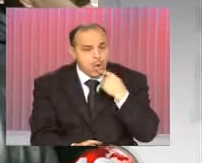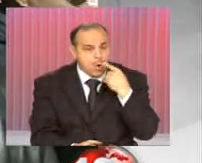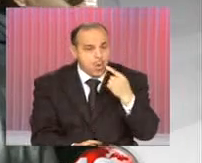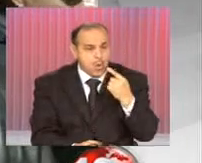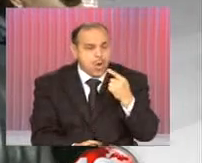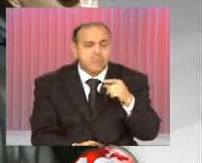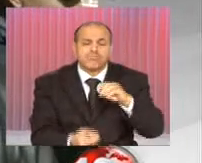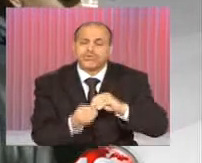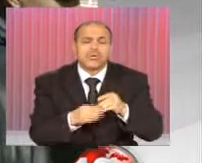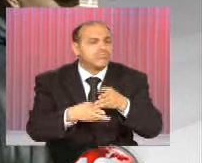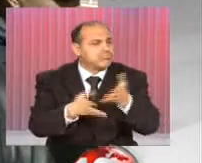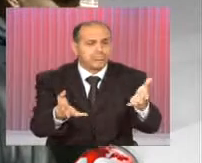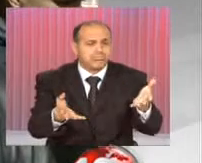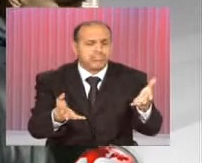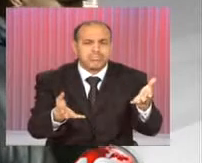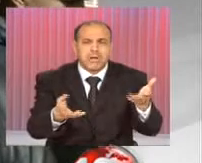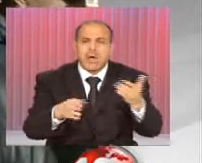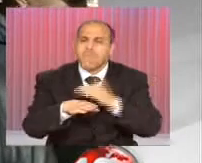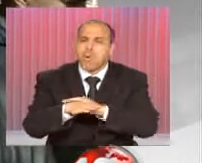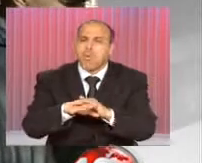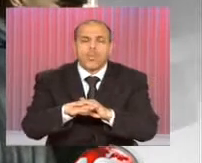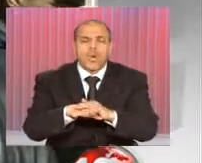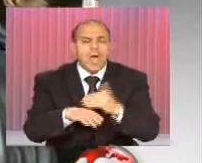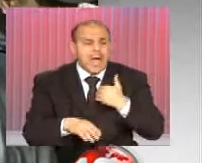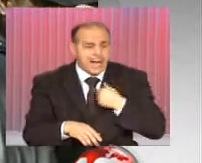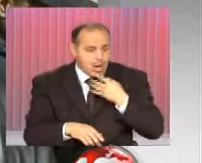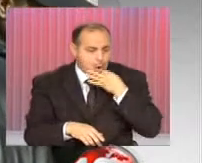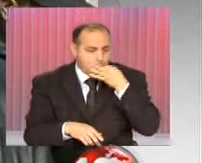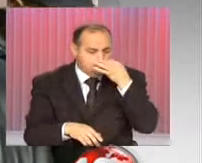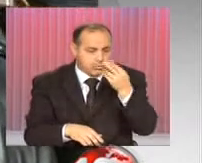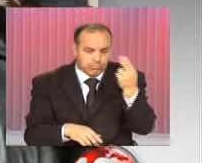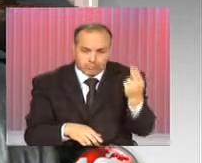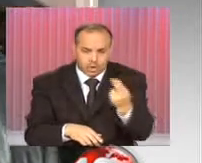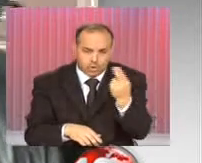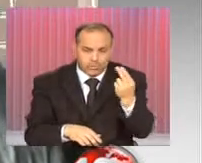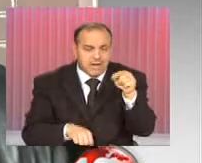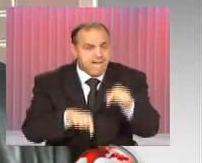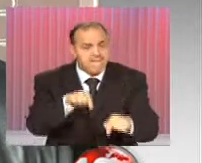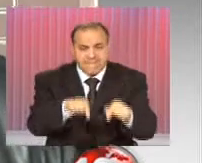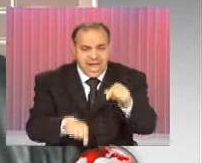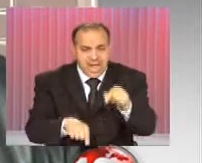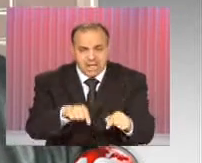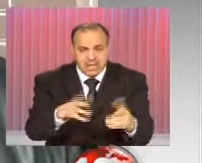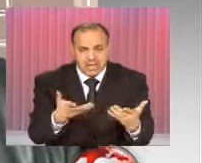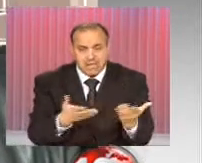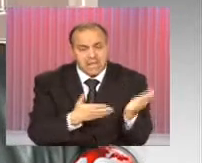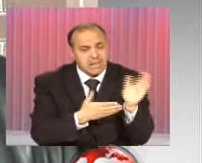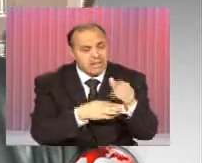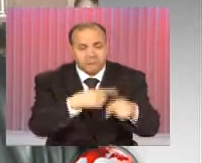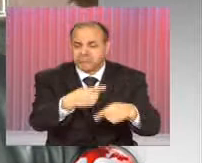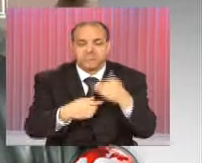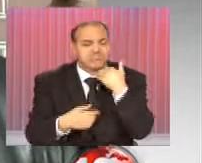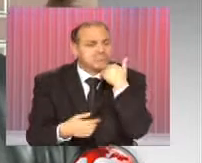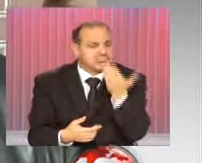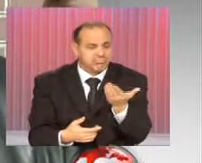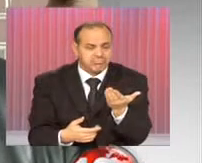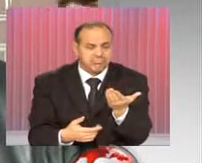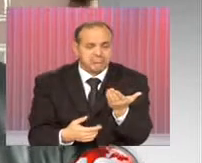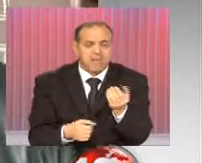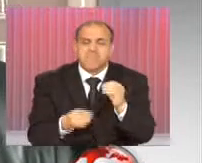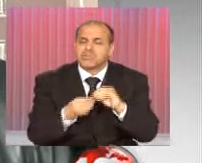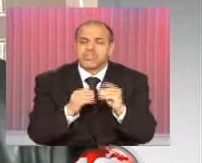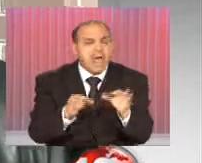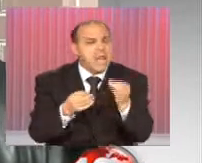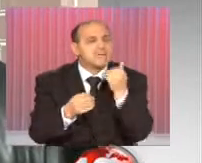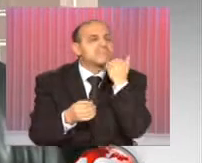في كل بلاصه، وهذا الموضوع احنا قلنا راه ما يمكنش ان للفلاحه انها تتقدم ولا أنها تتحل مشاكلها